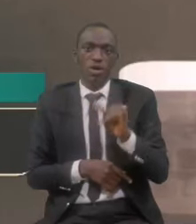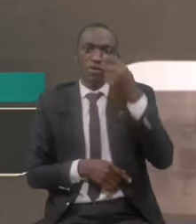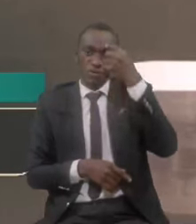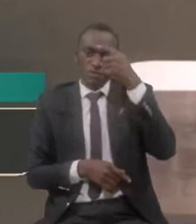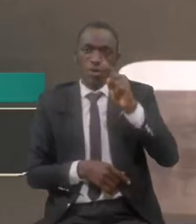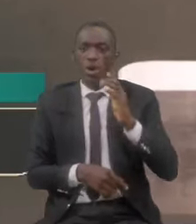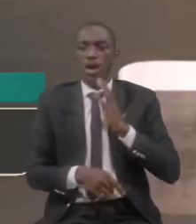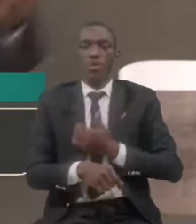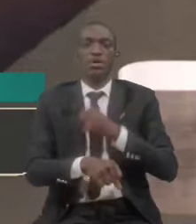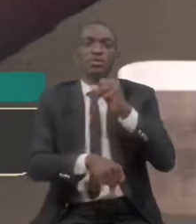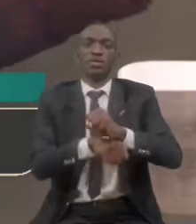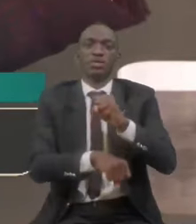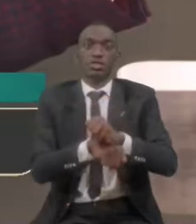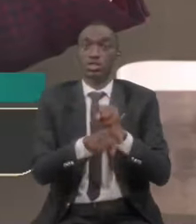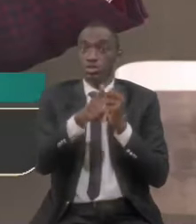nous faisons ici,